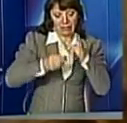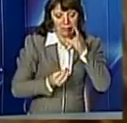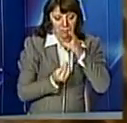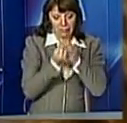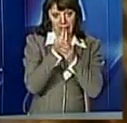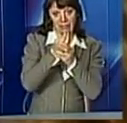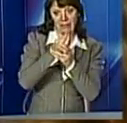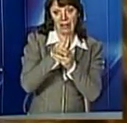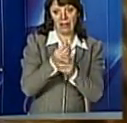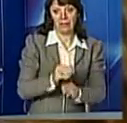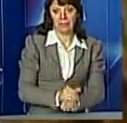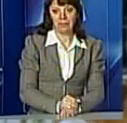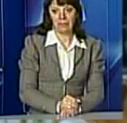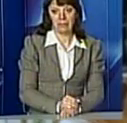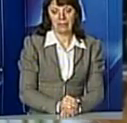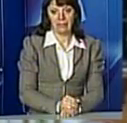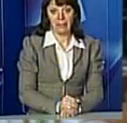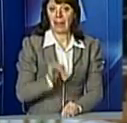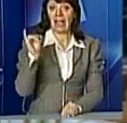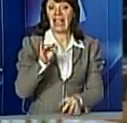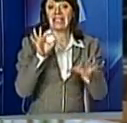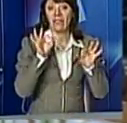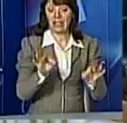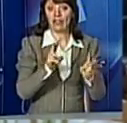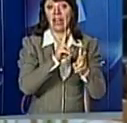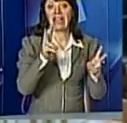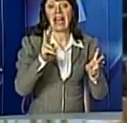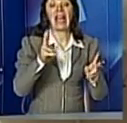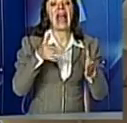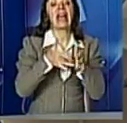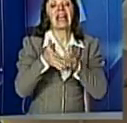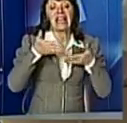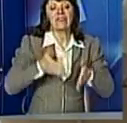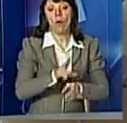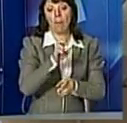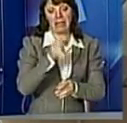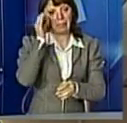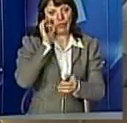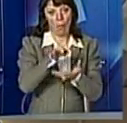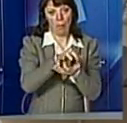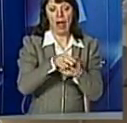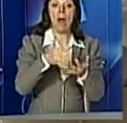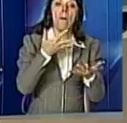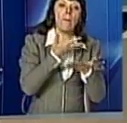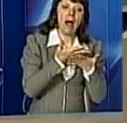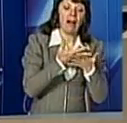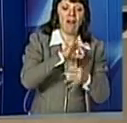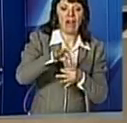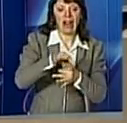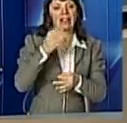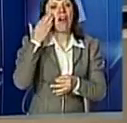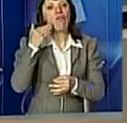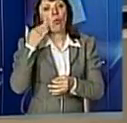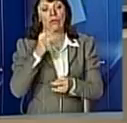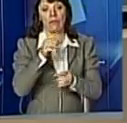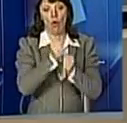вставляти врединку в тіло ну і звісно яка жльство без смачного пампуха з маком варенням та фруктами